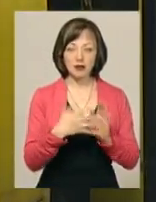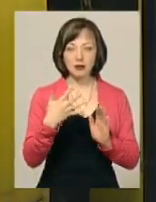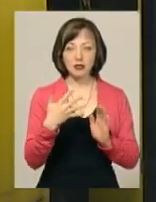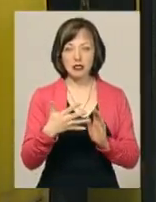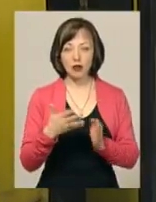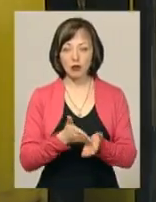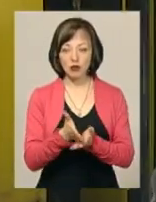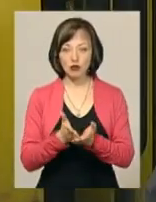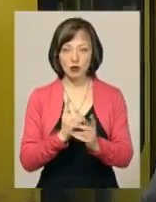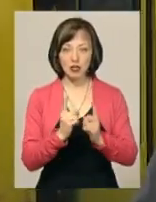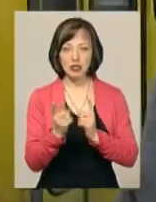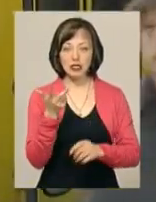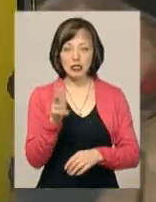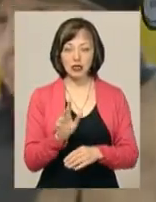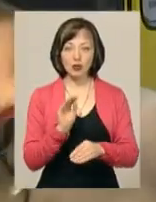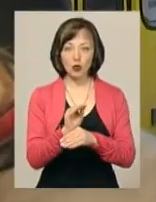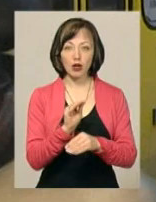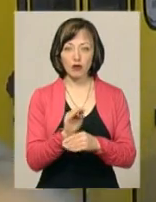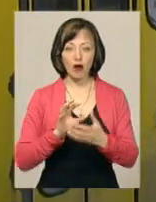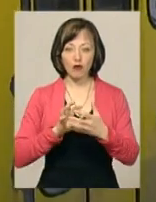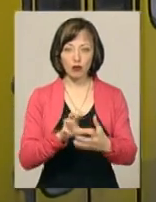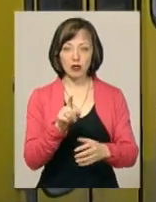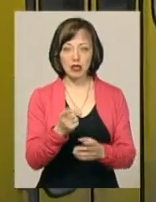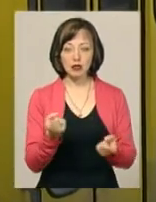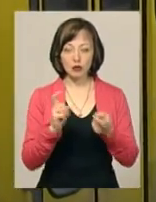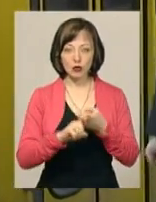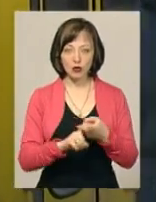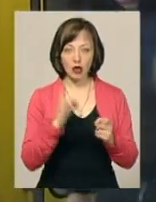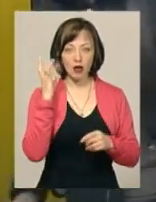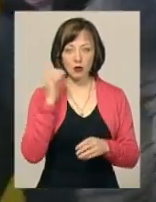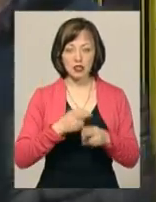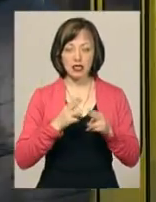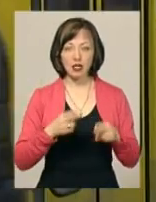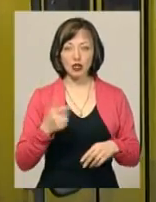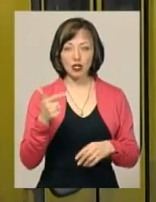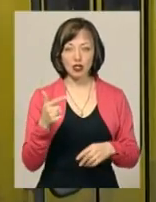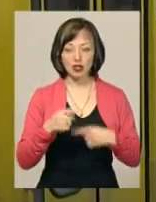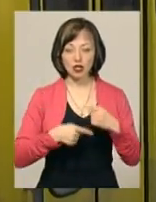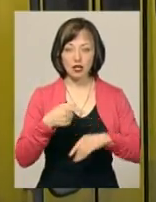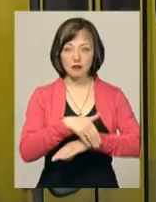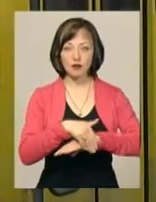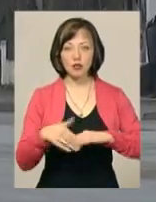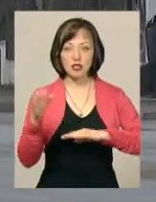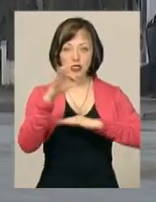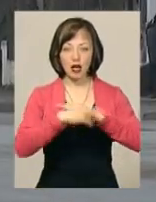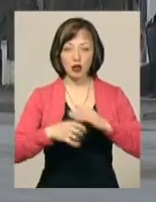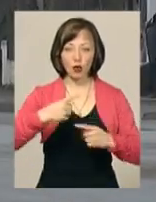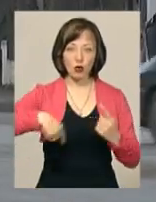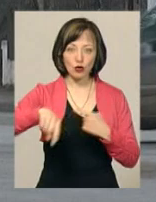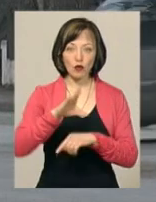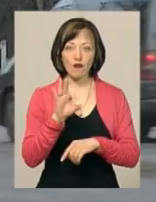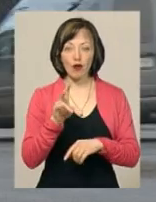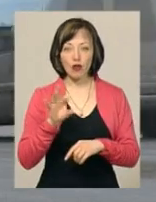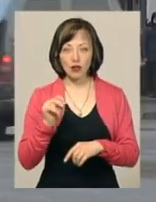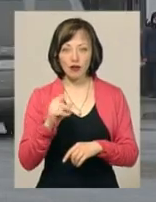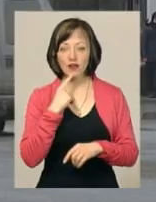50 маршрутів, їздитимуть 3 додаткових автобуси. Їхнє сполучення – Катіон, станція Гречани, через вулицю Західноокружну та Волочиську.